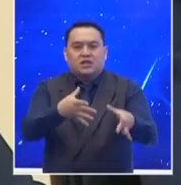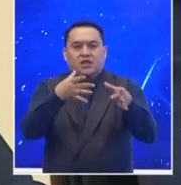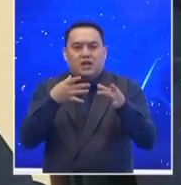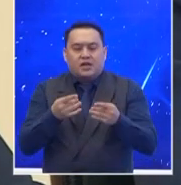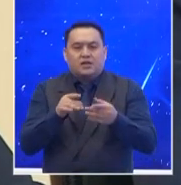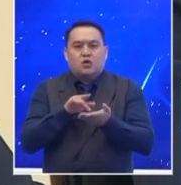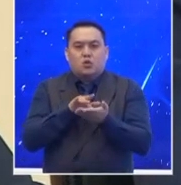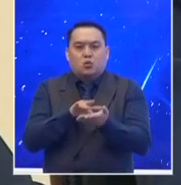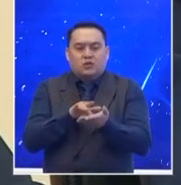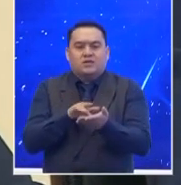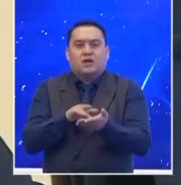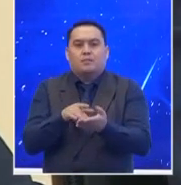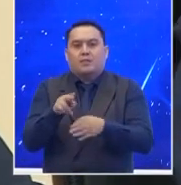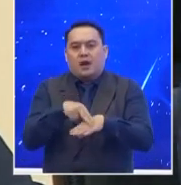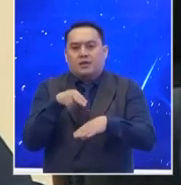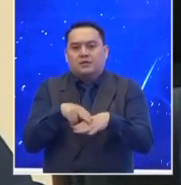туристік полиция ашылды.